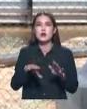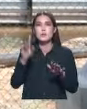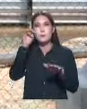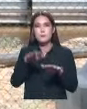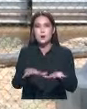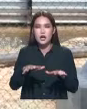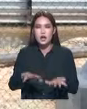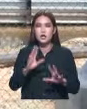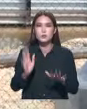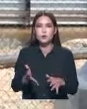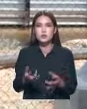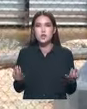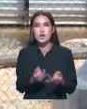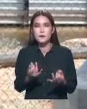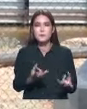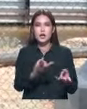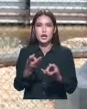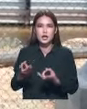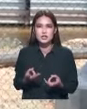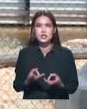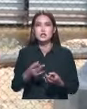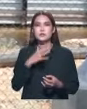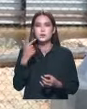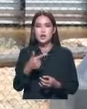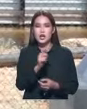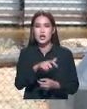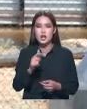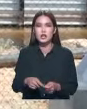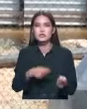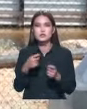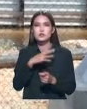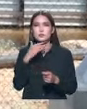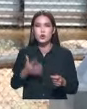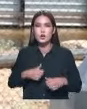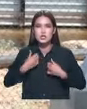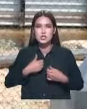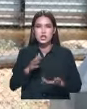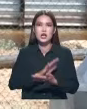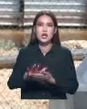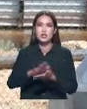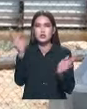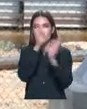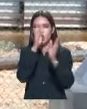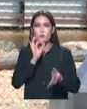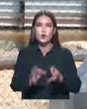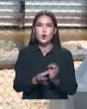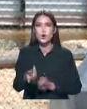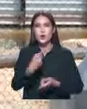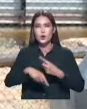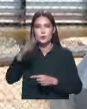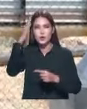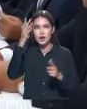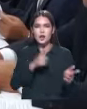будет необходимо, мы со всеми сельскими гражданами договорились внести определенные изменения в экологические нормы, и теперь мы намерены